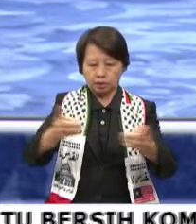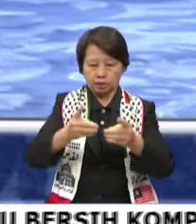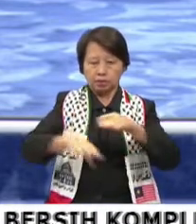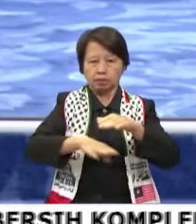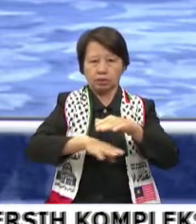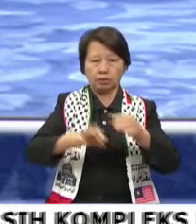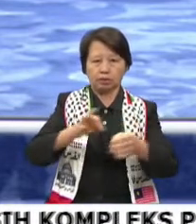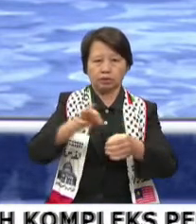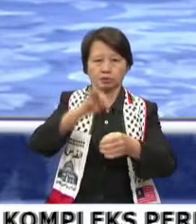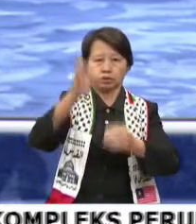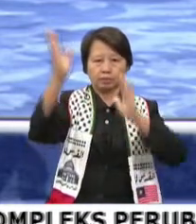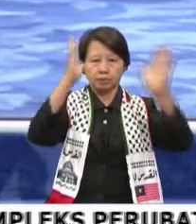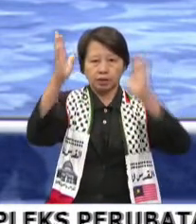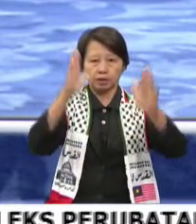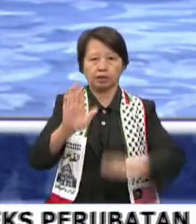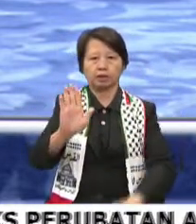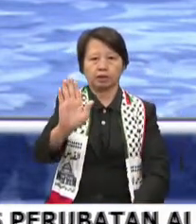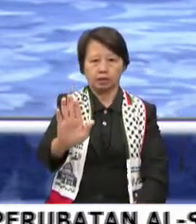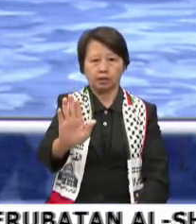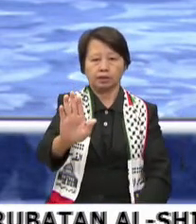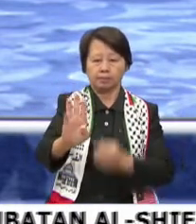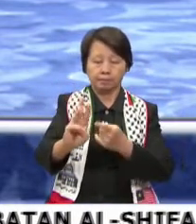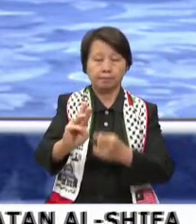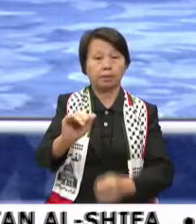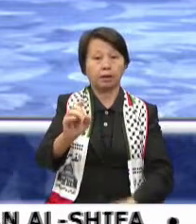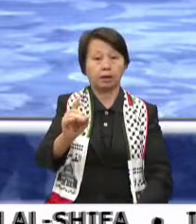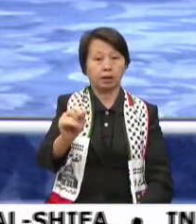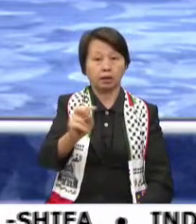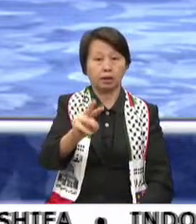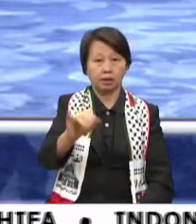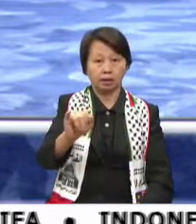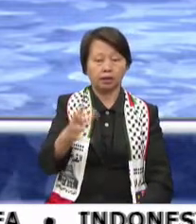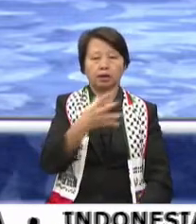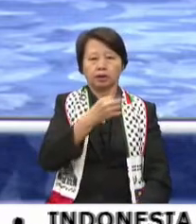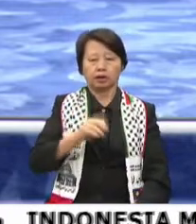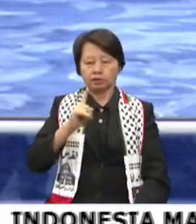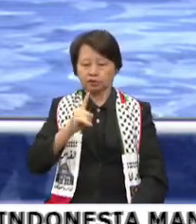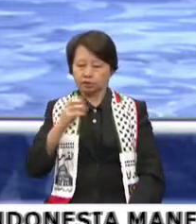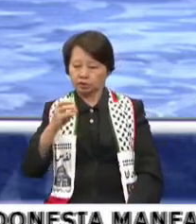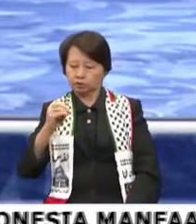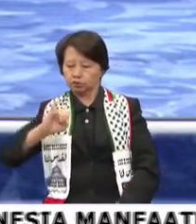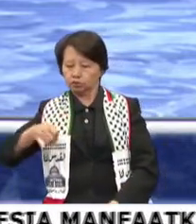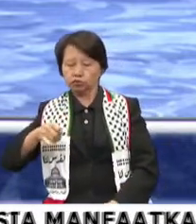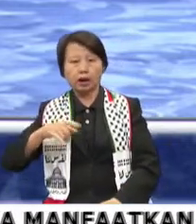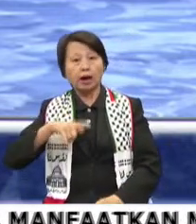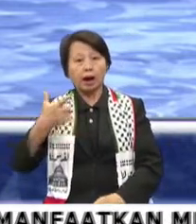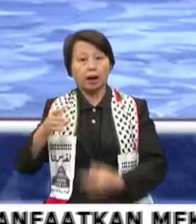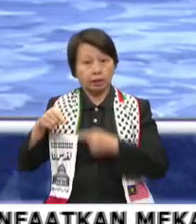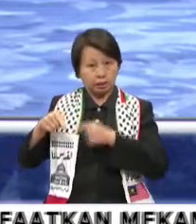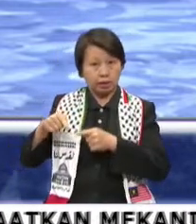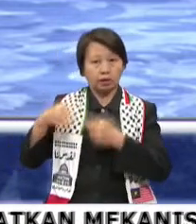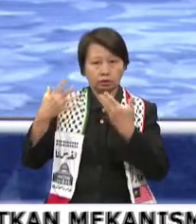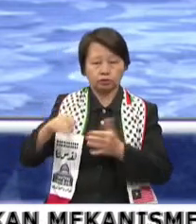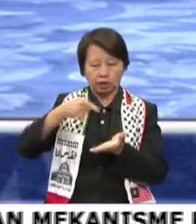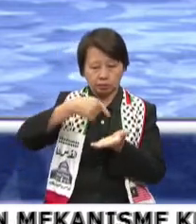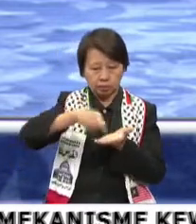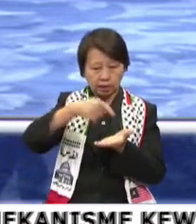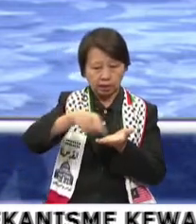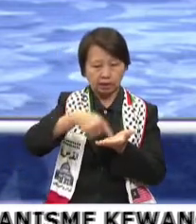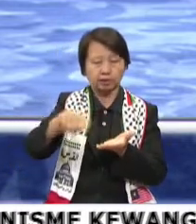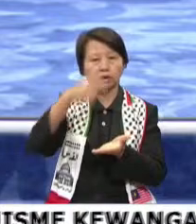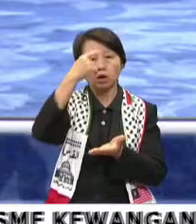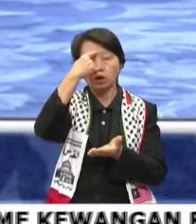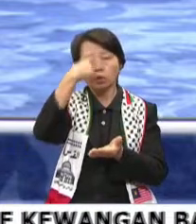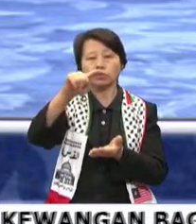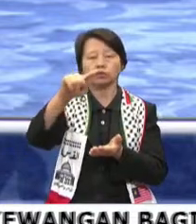semangat Malaysia Madani tapi R juta lain itu telah pun di belanjakan